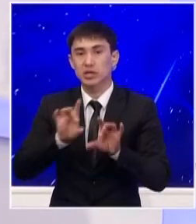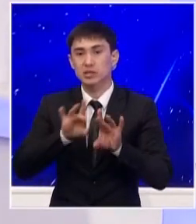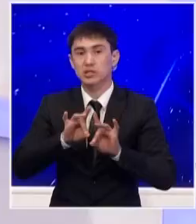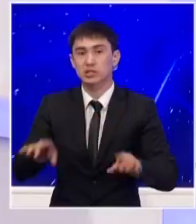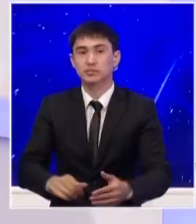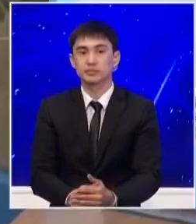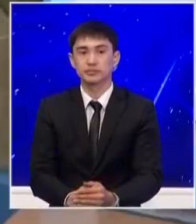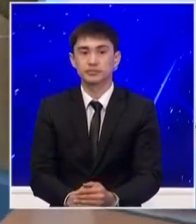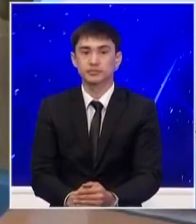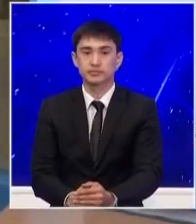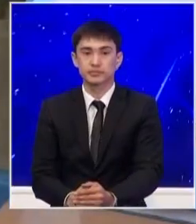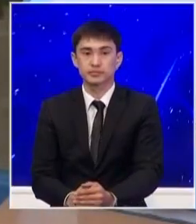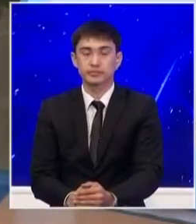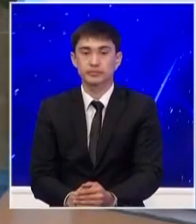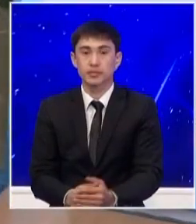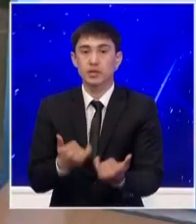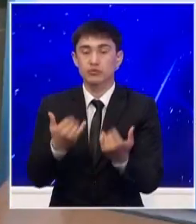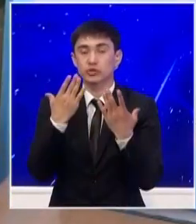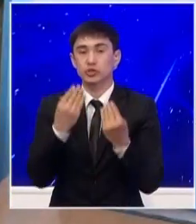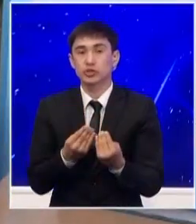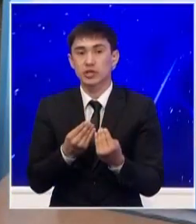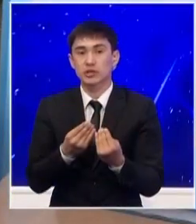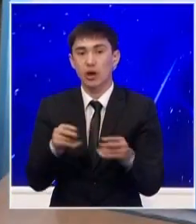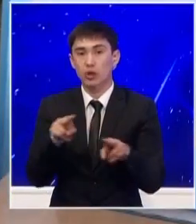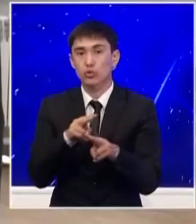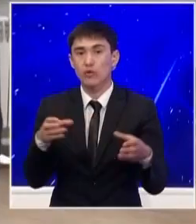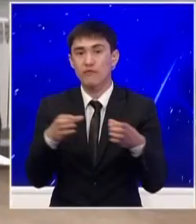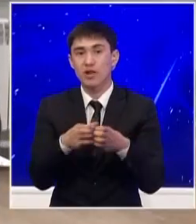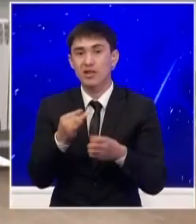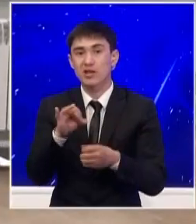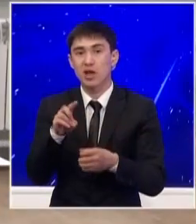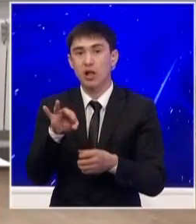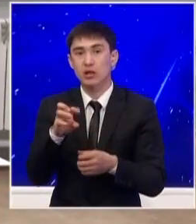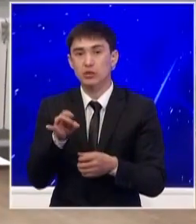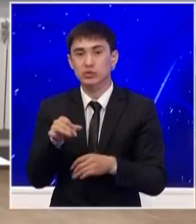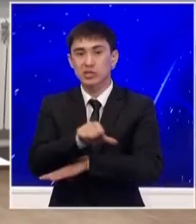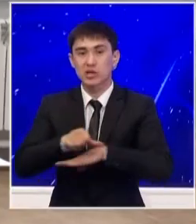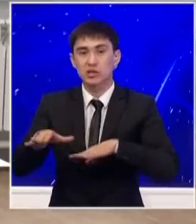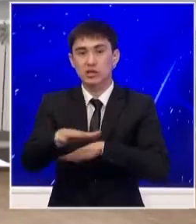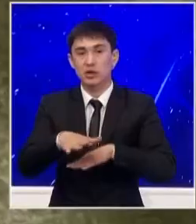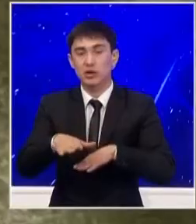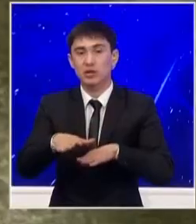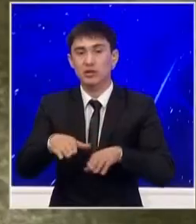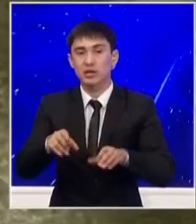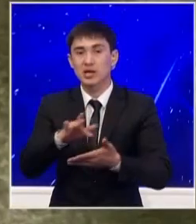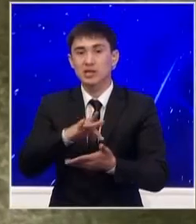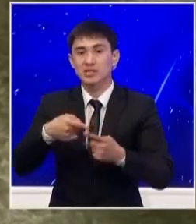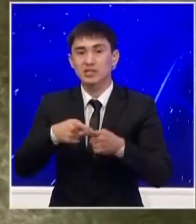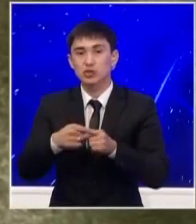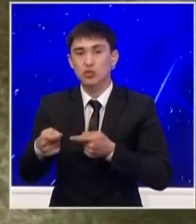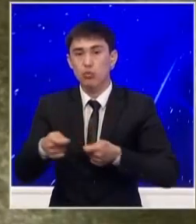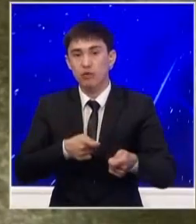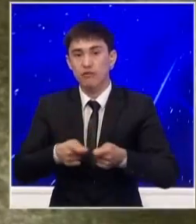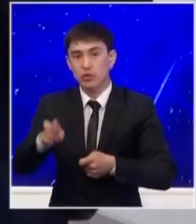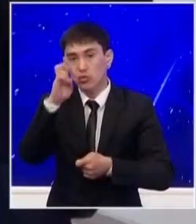подробно. На сегодняшний день на контроле филиала ИЛЕ Алатауского территориального эксплуатационного технического